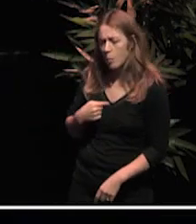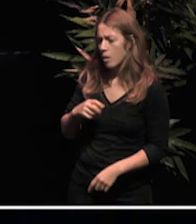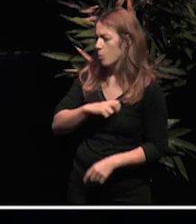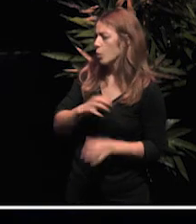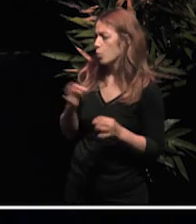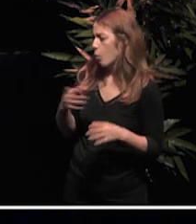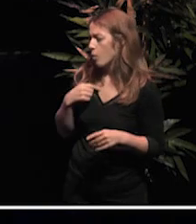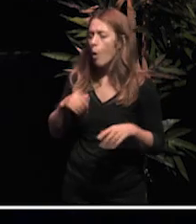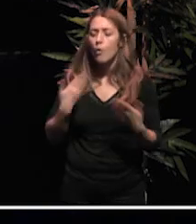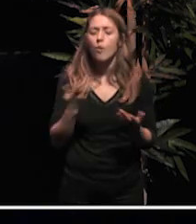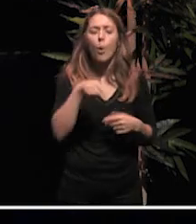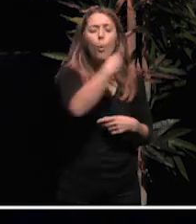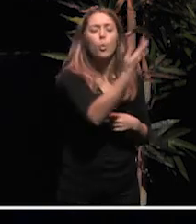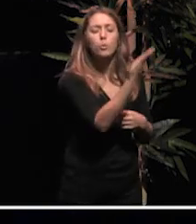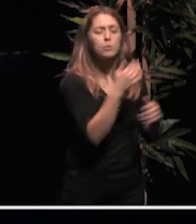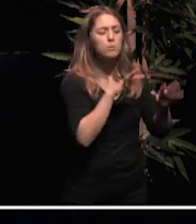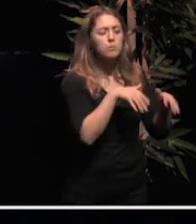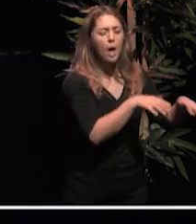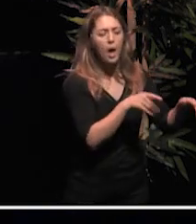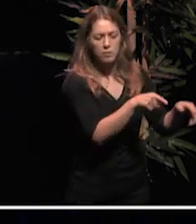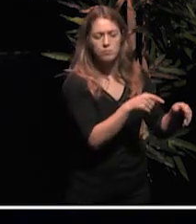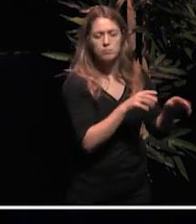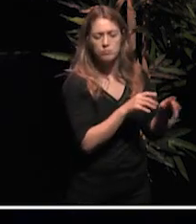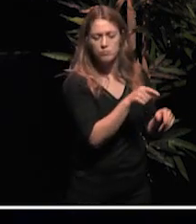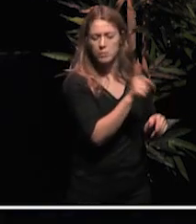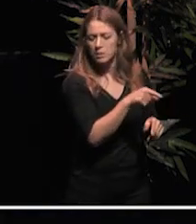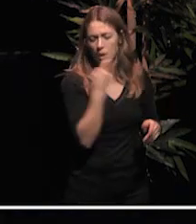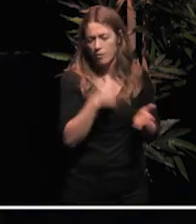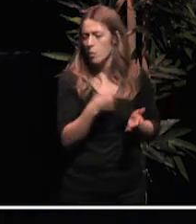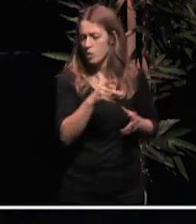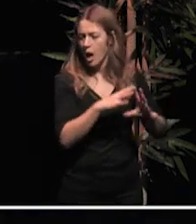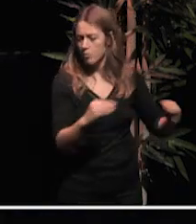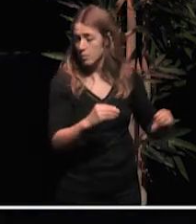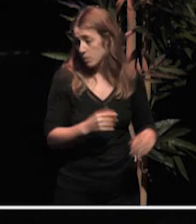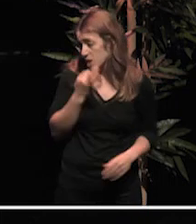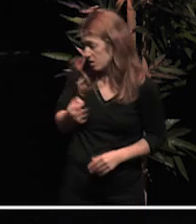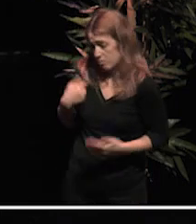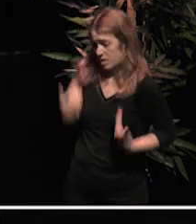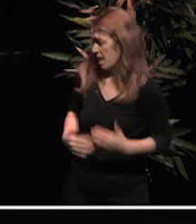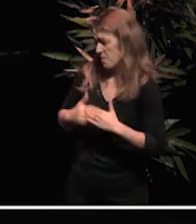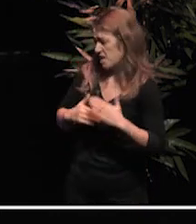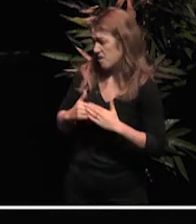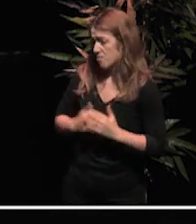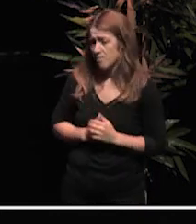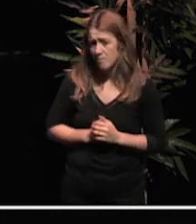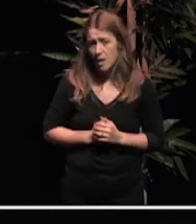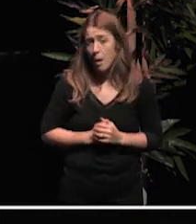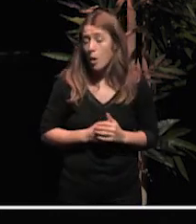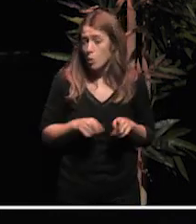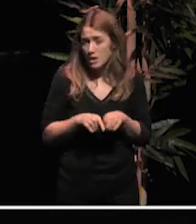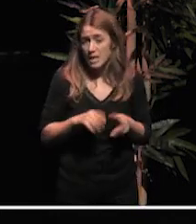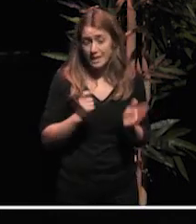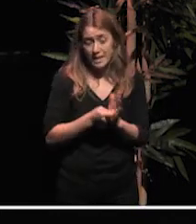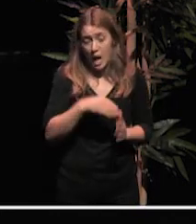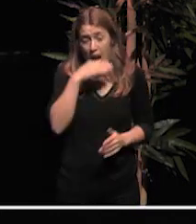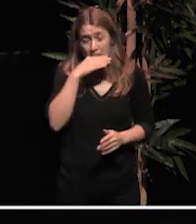la baie de Saint-Jean ou ailleurs. Donc, à un moment donné, on réalise vraiment ses limites. Et bon, moi, ça m'est arrivé aussi carrément de passer tout près de la mort. En